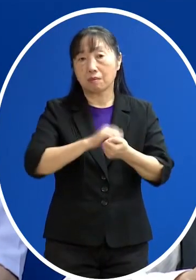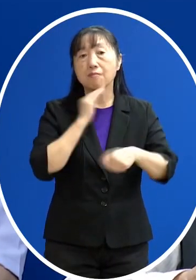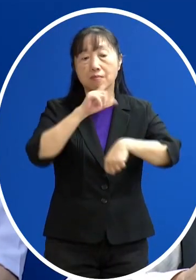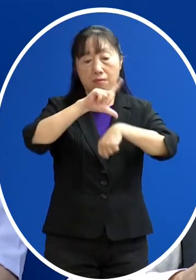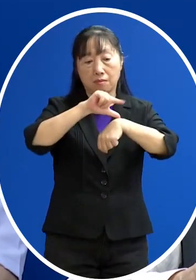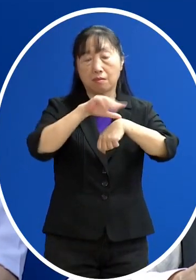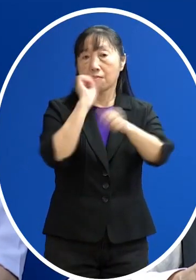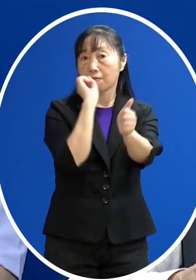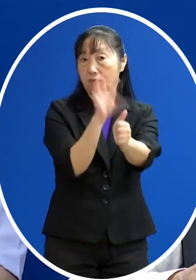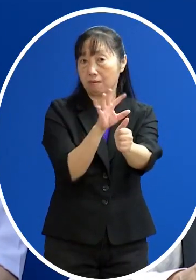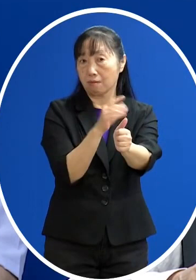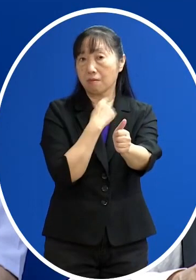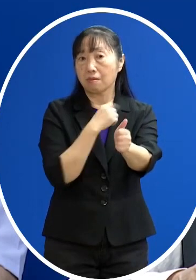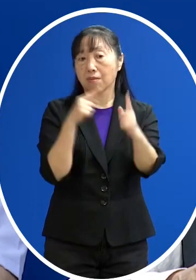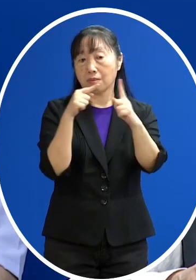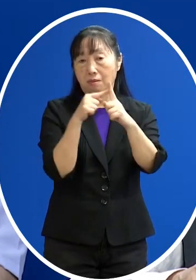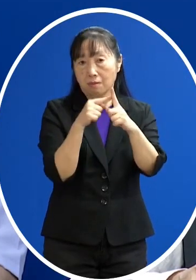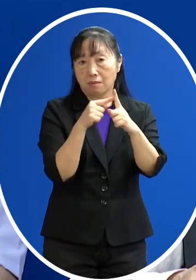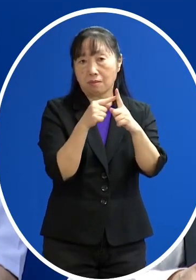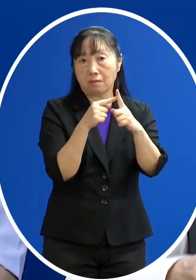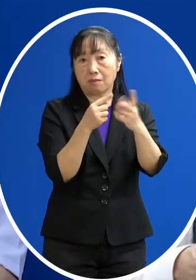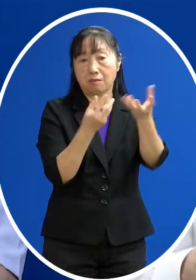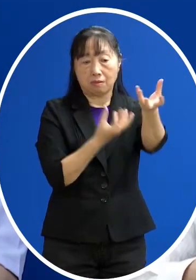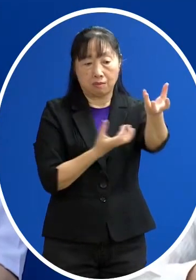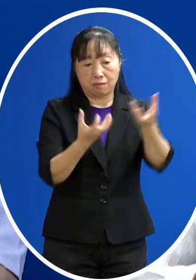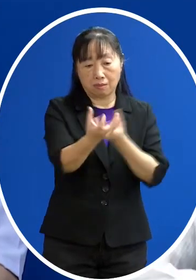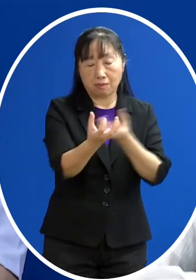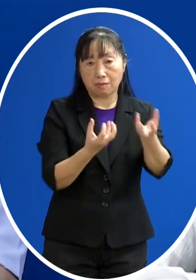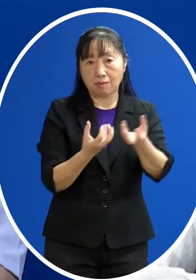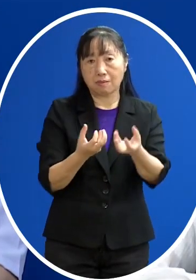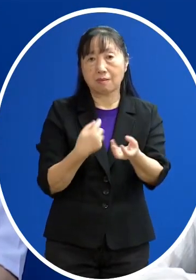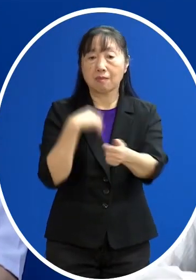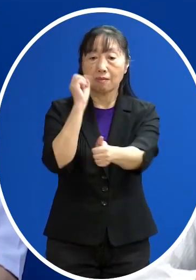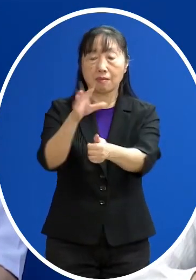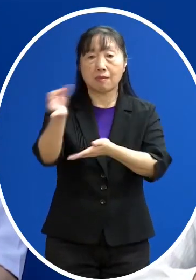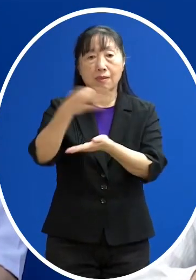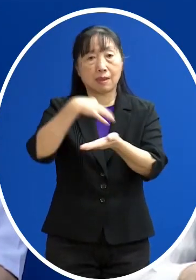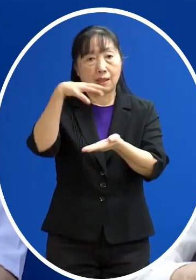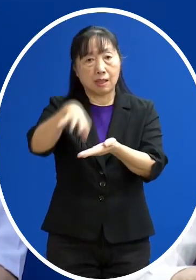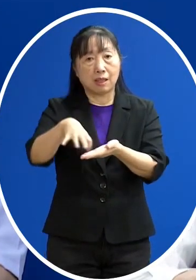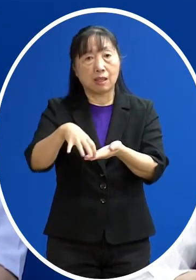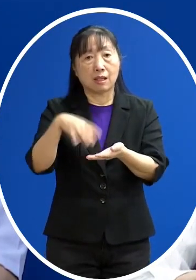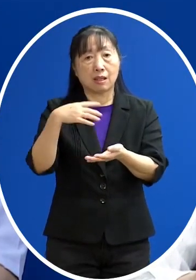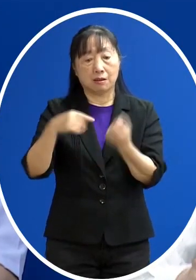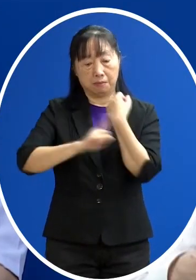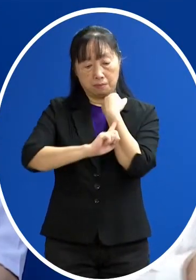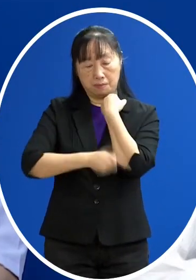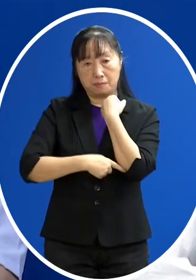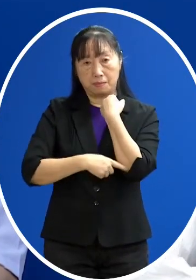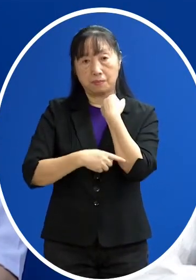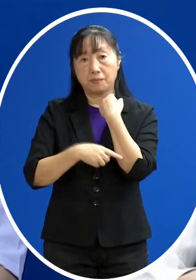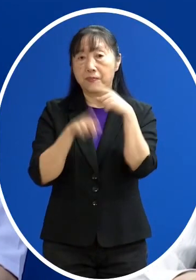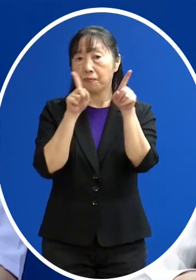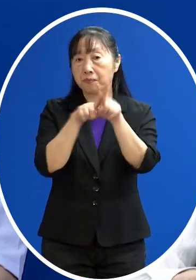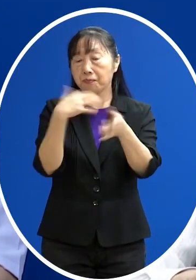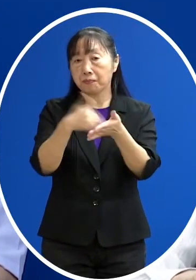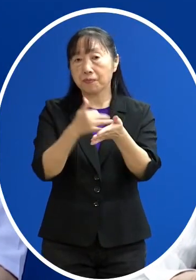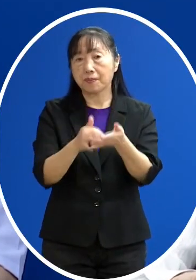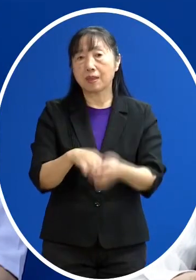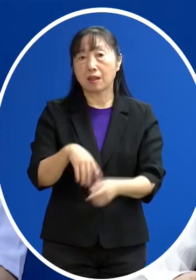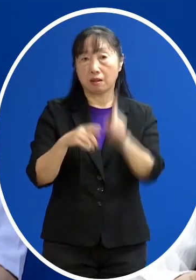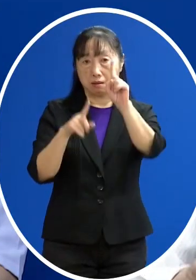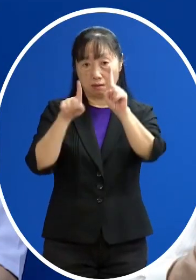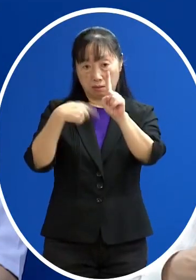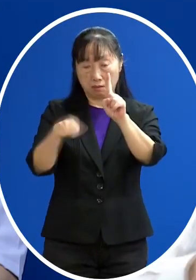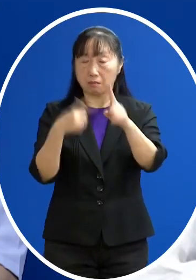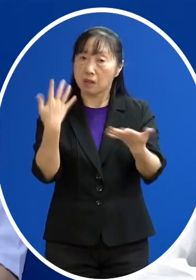时间，透过人流管理系统。我们建议这个卖场以你的坪数来管控人流，大概一个人要一坪